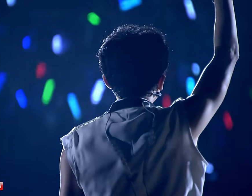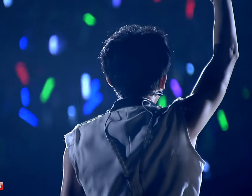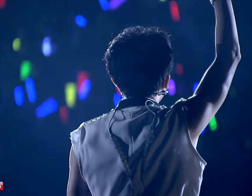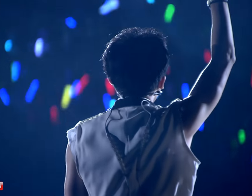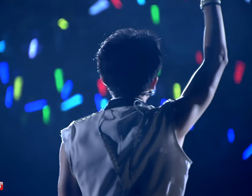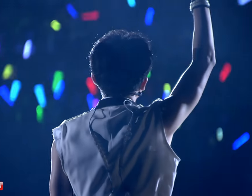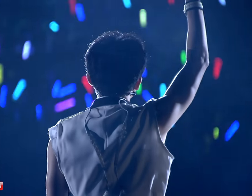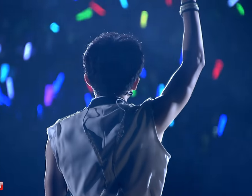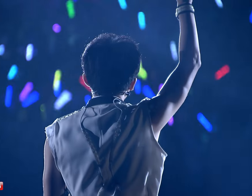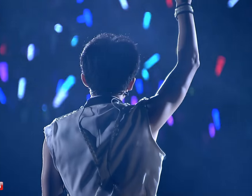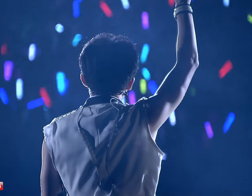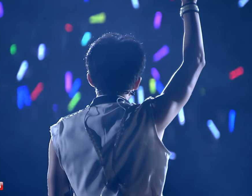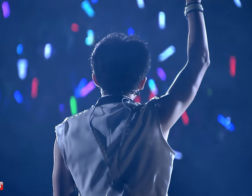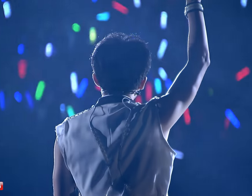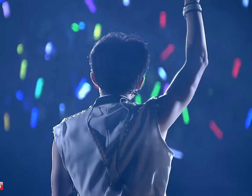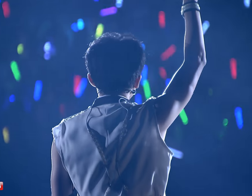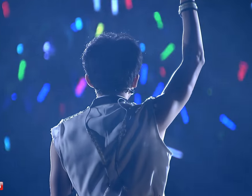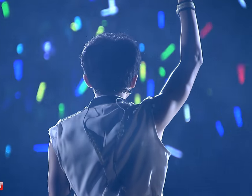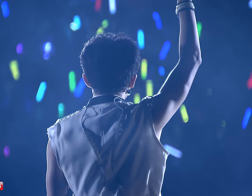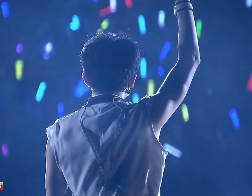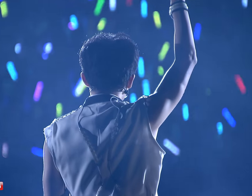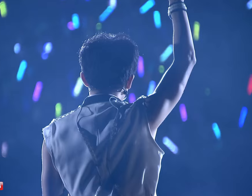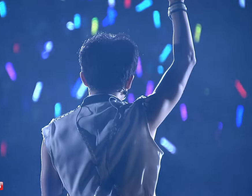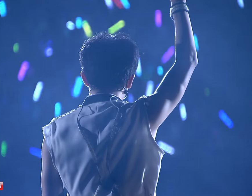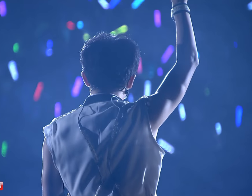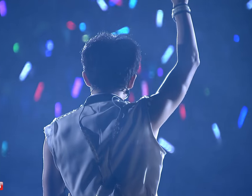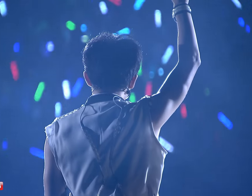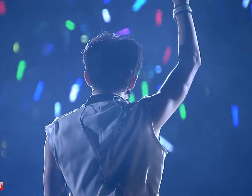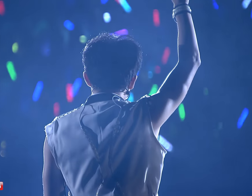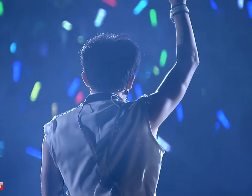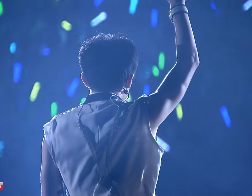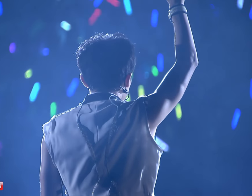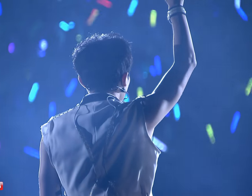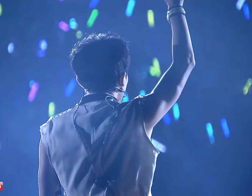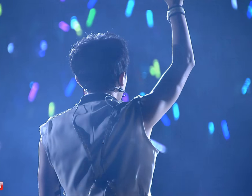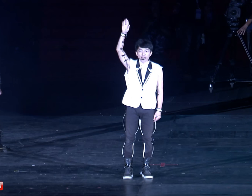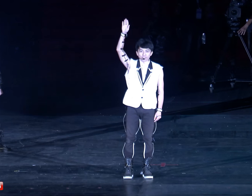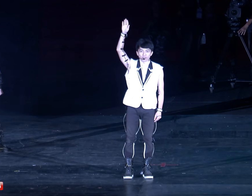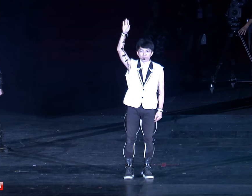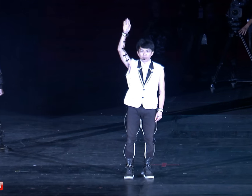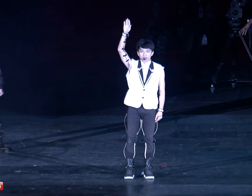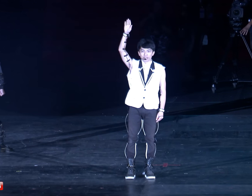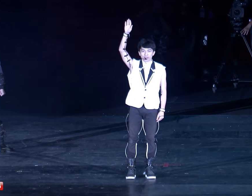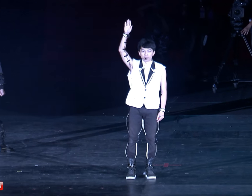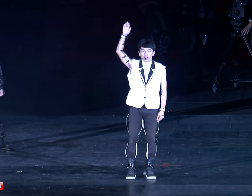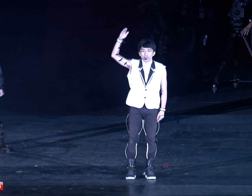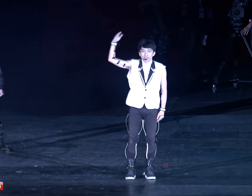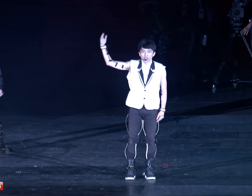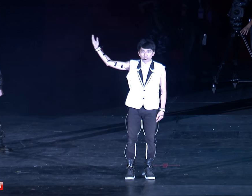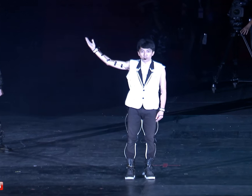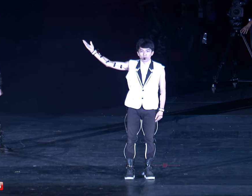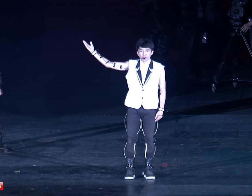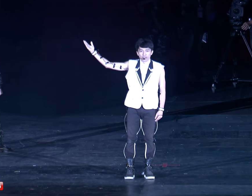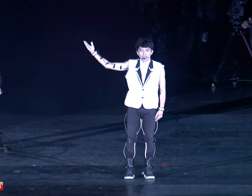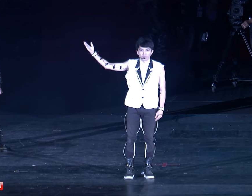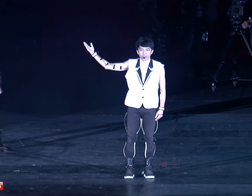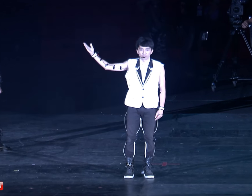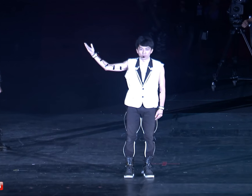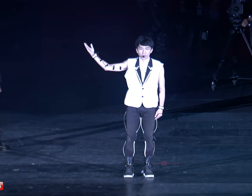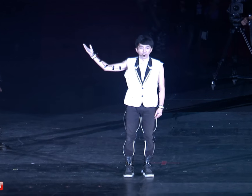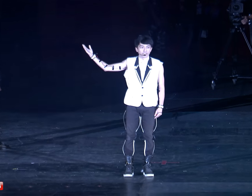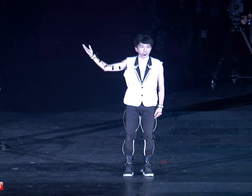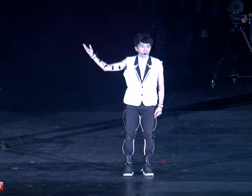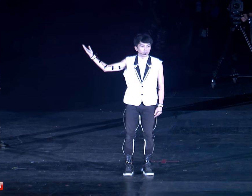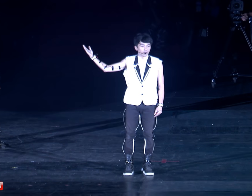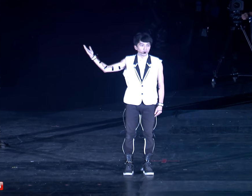们是 Showcase， 我是歌手陈飞鸿。接下来这段表演要送给